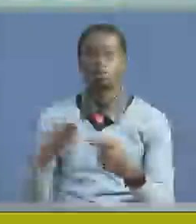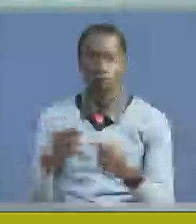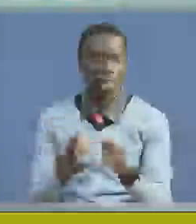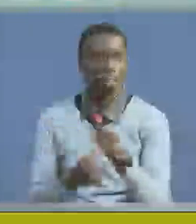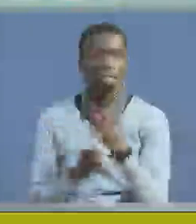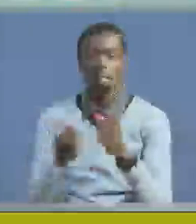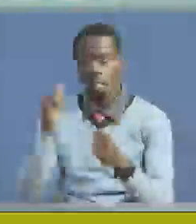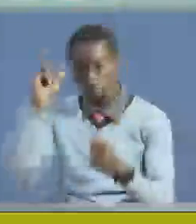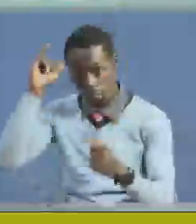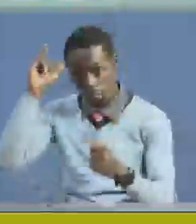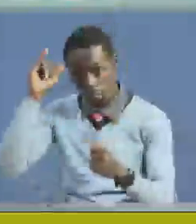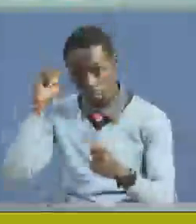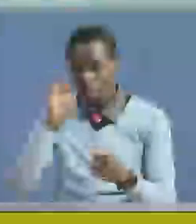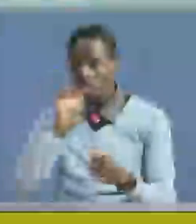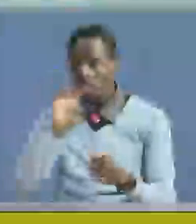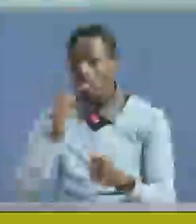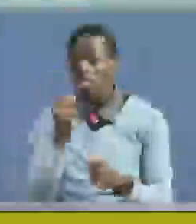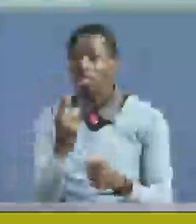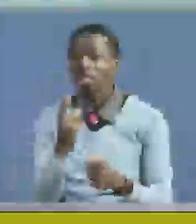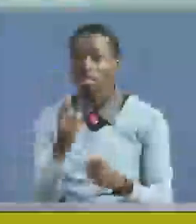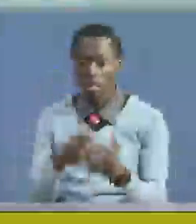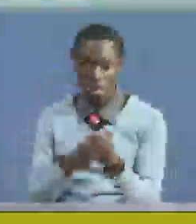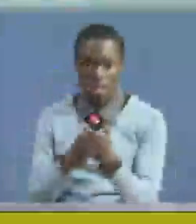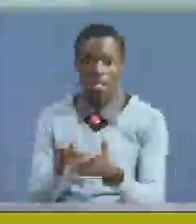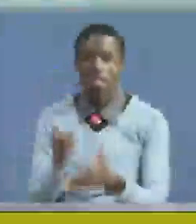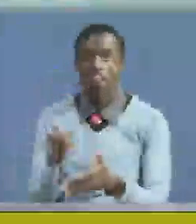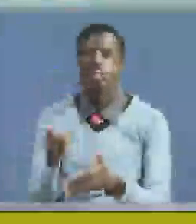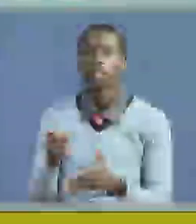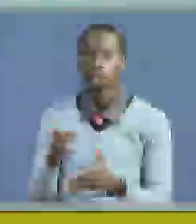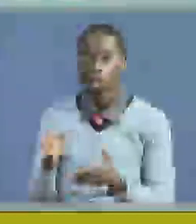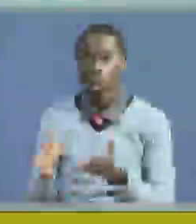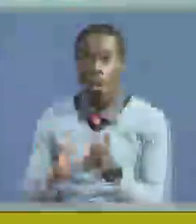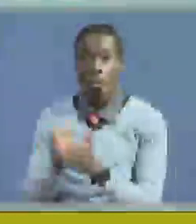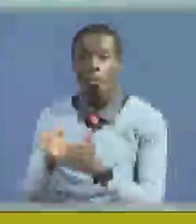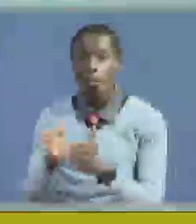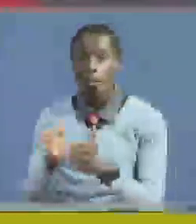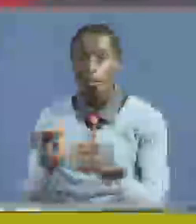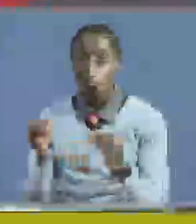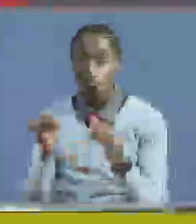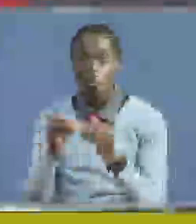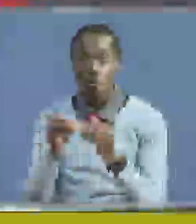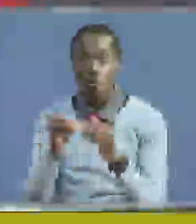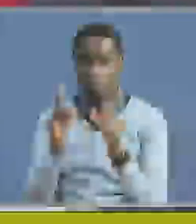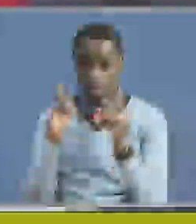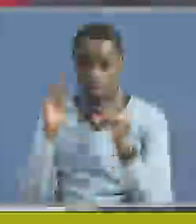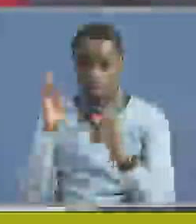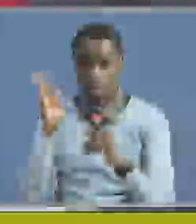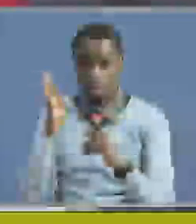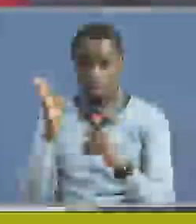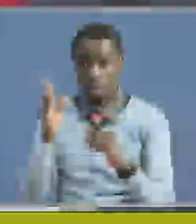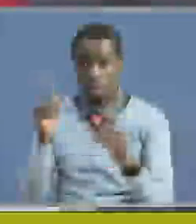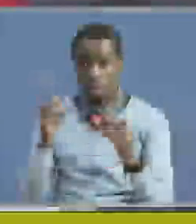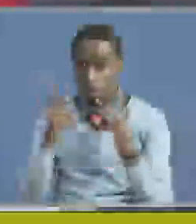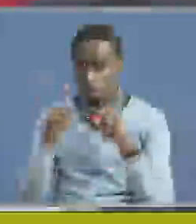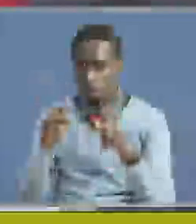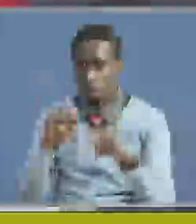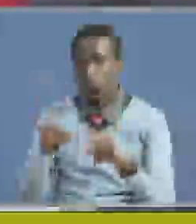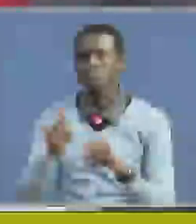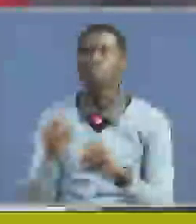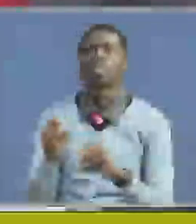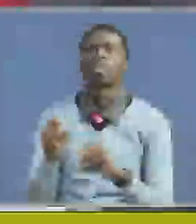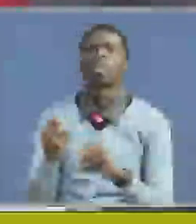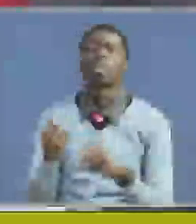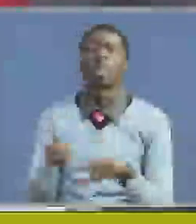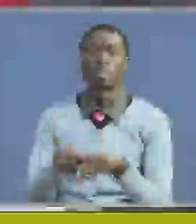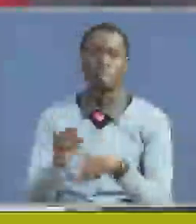mifugo. Tunai amesema kuwa viongozi wa kaunti hiyo wataandaa mkutano wa kuhubiri amani ili kurejesha utulivu katika kaunti hiyo.